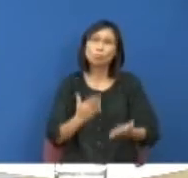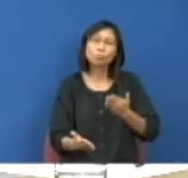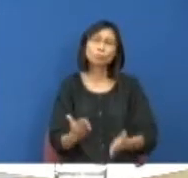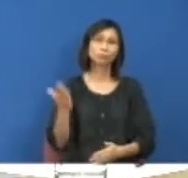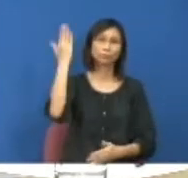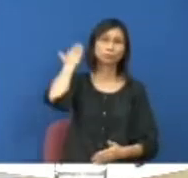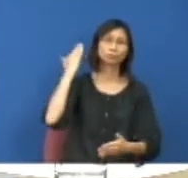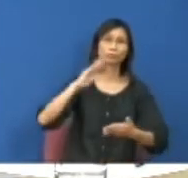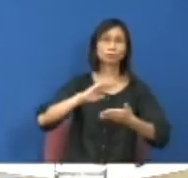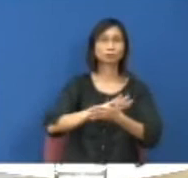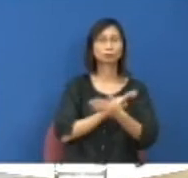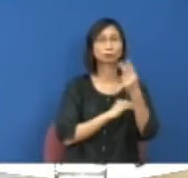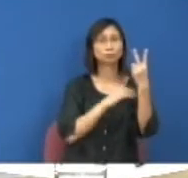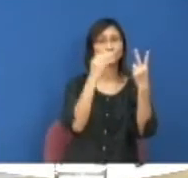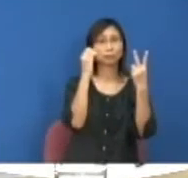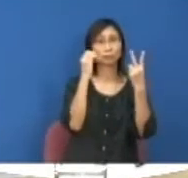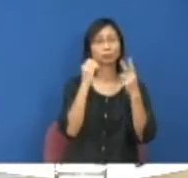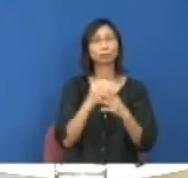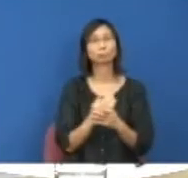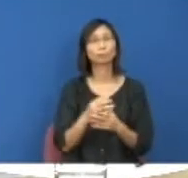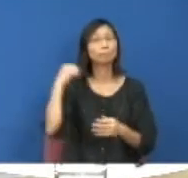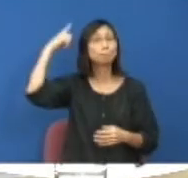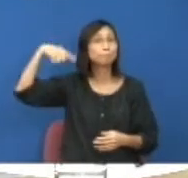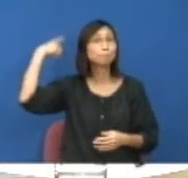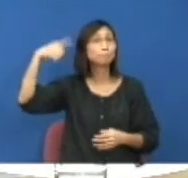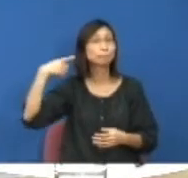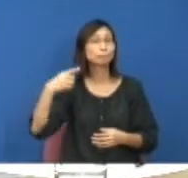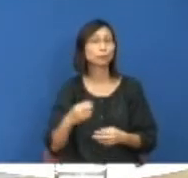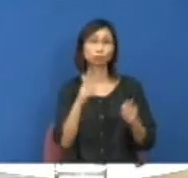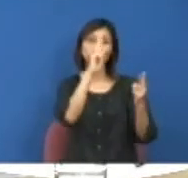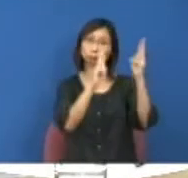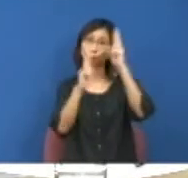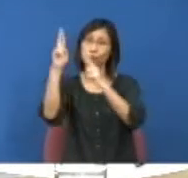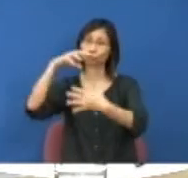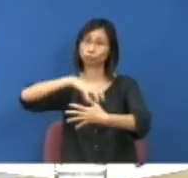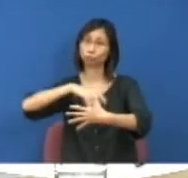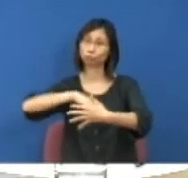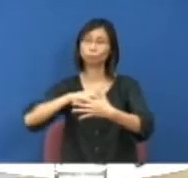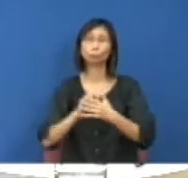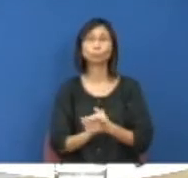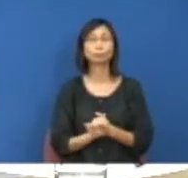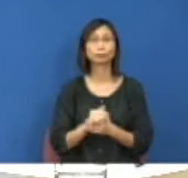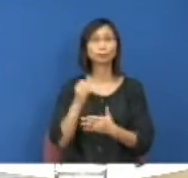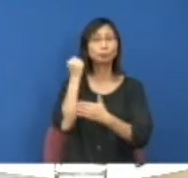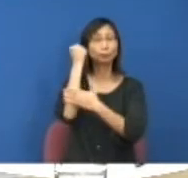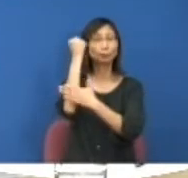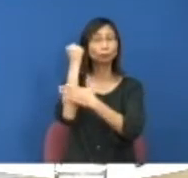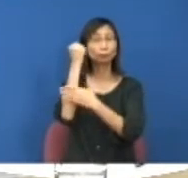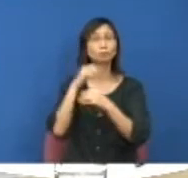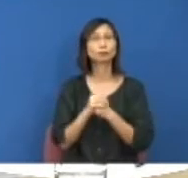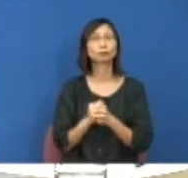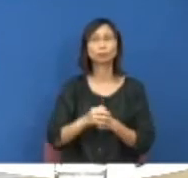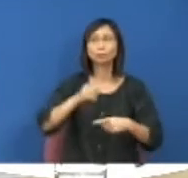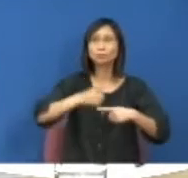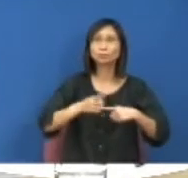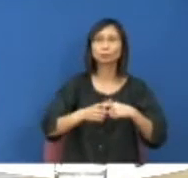的即係暴，即係呢個城市嘅城市嘅騷擾戰咧，其實已經用制